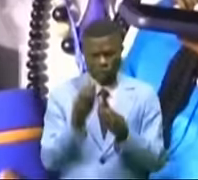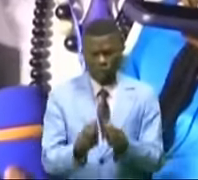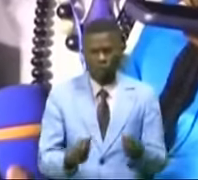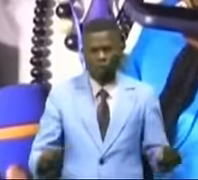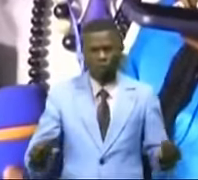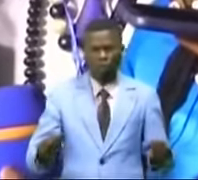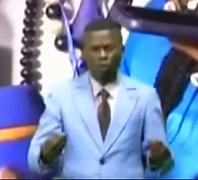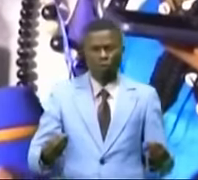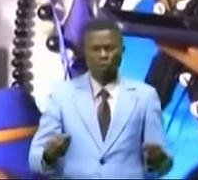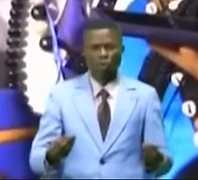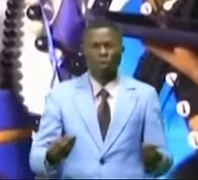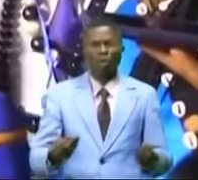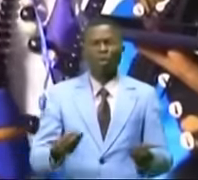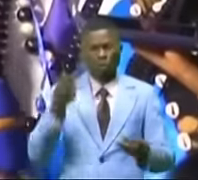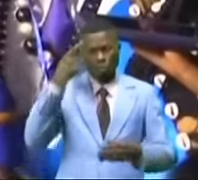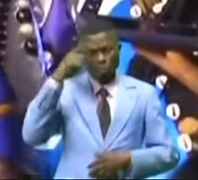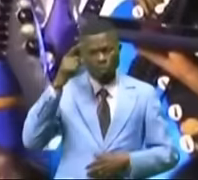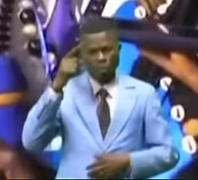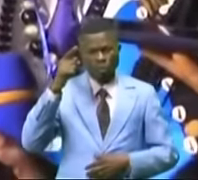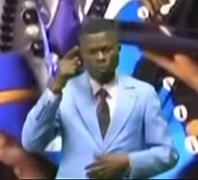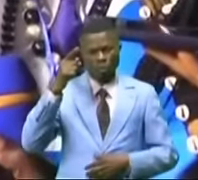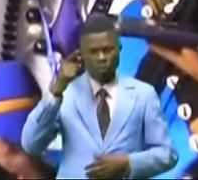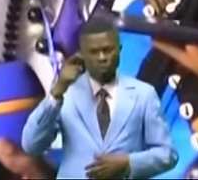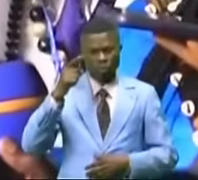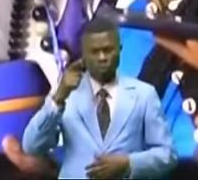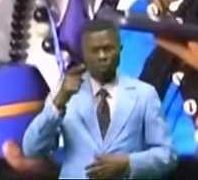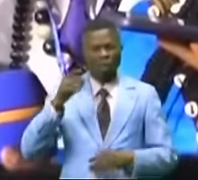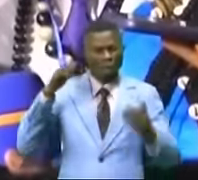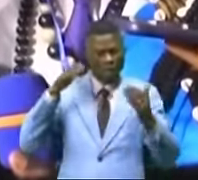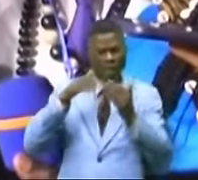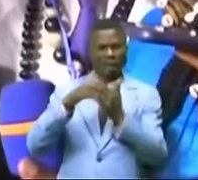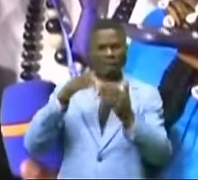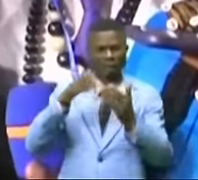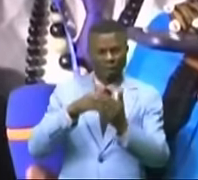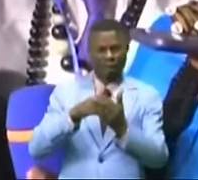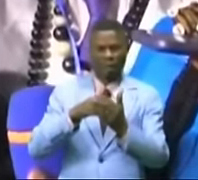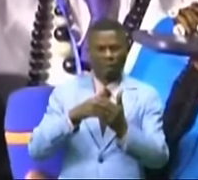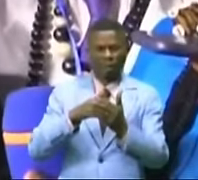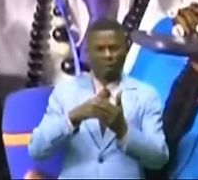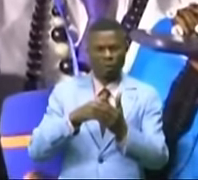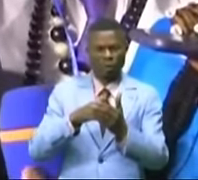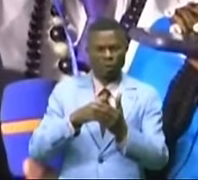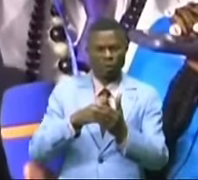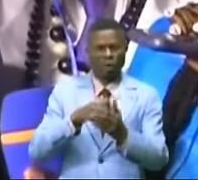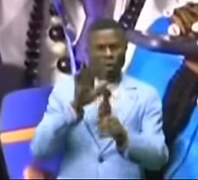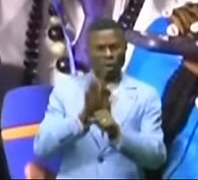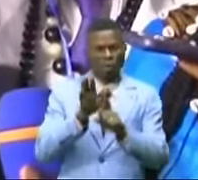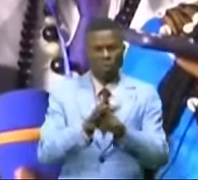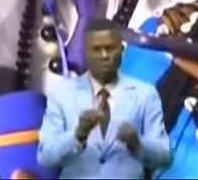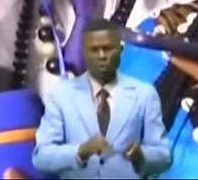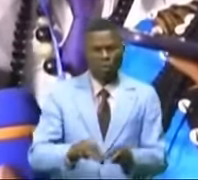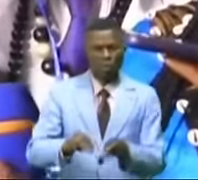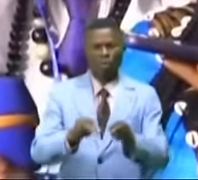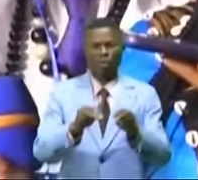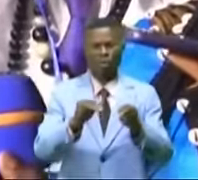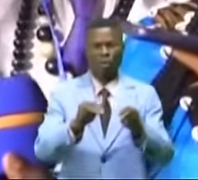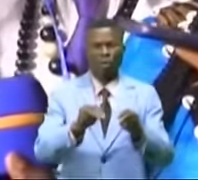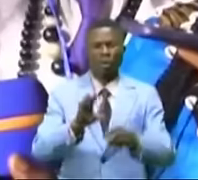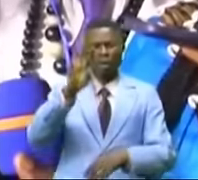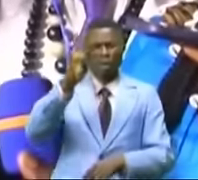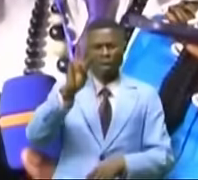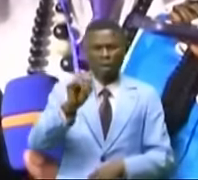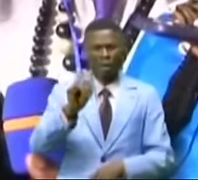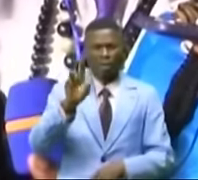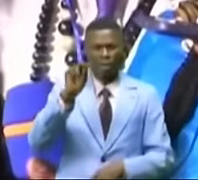et moyens afin d'aller affronter d'une façon ou d'une autre les